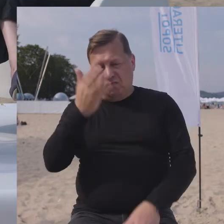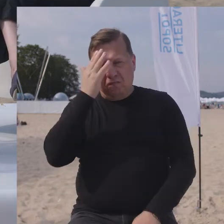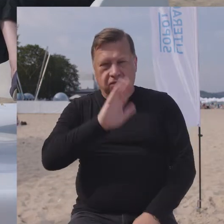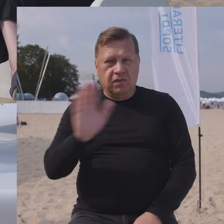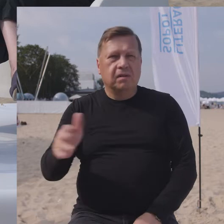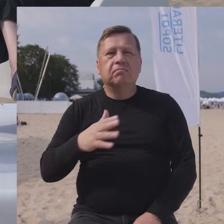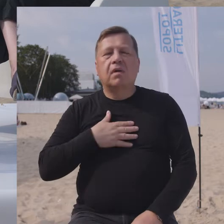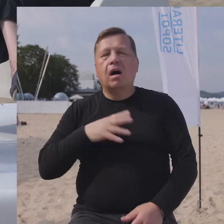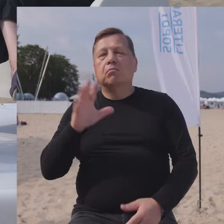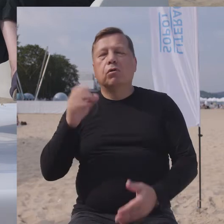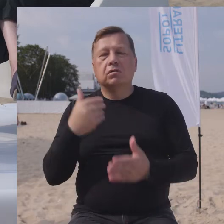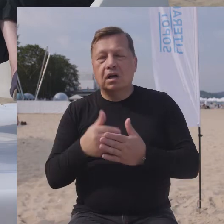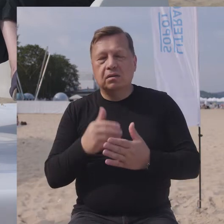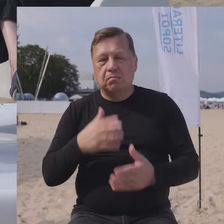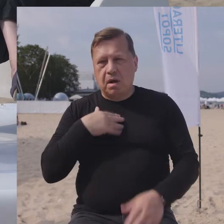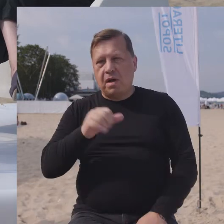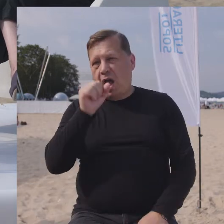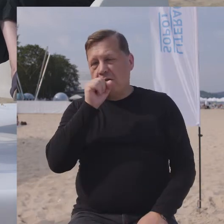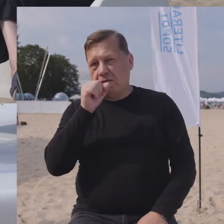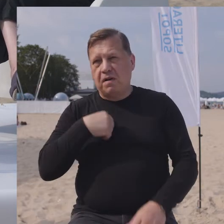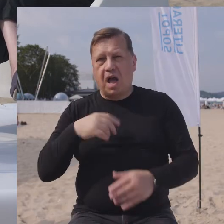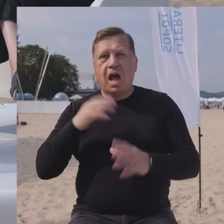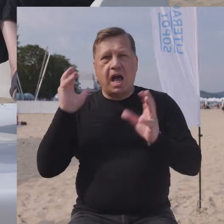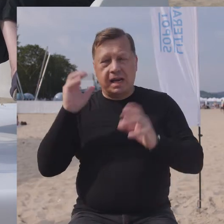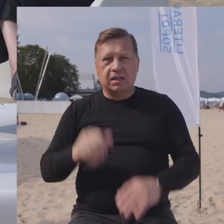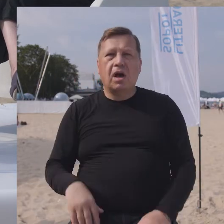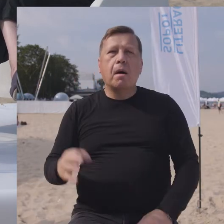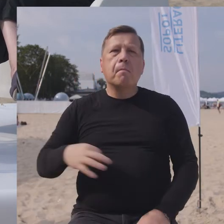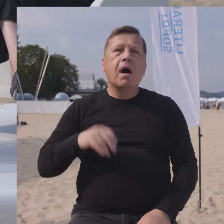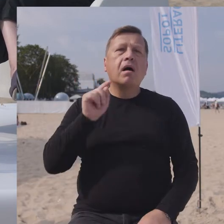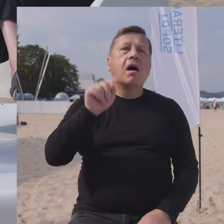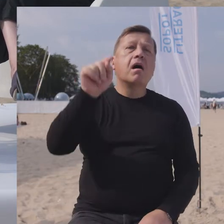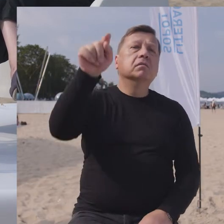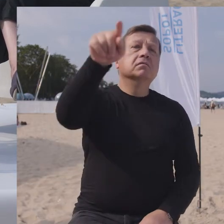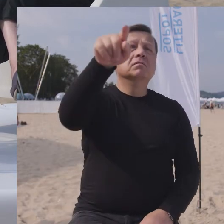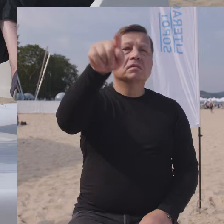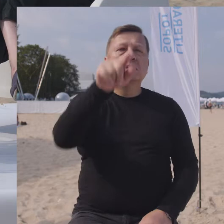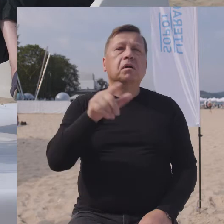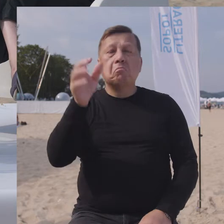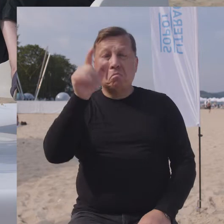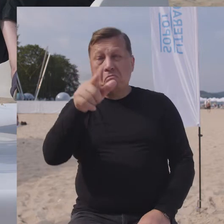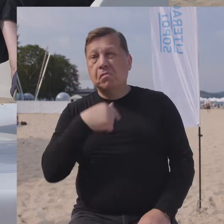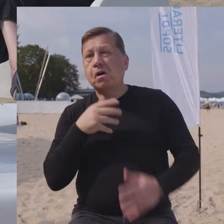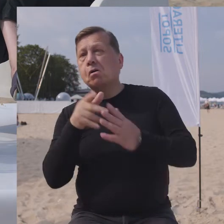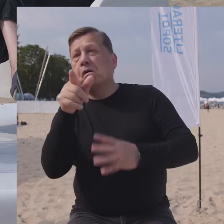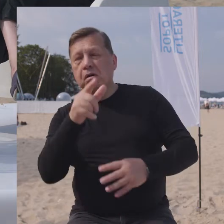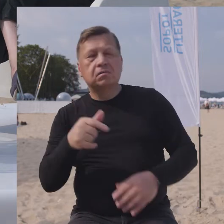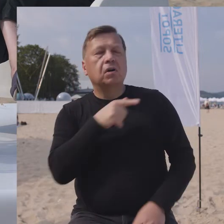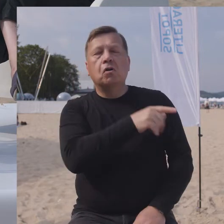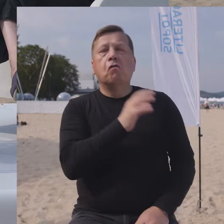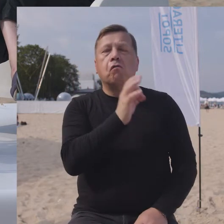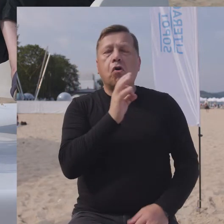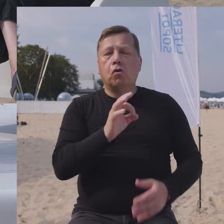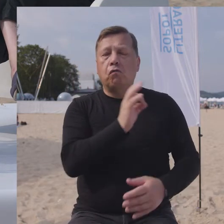słuchaczami na odległość. Pani siedząca w siódmym rzędzie chciałaby Cię zapytać, co uważasz za swój największy sukces